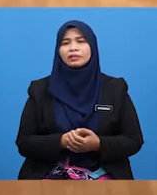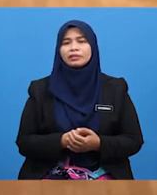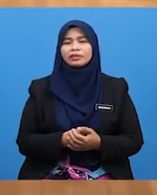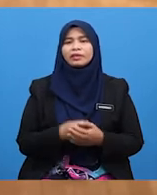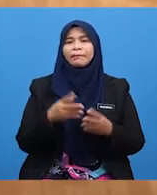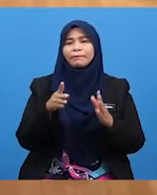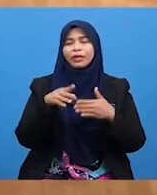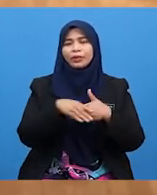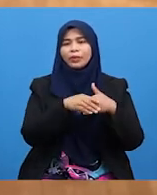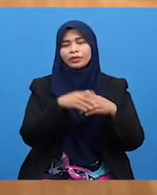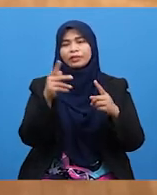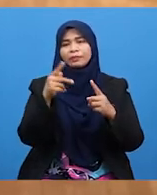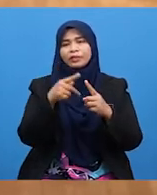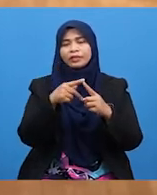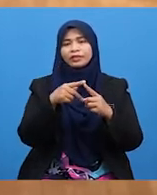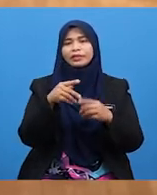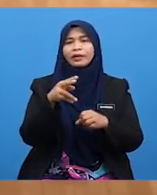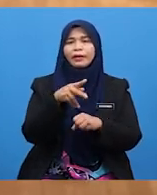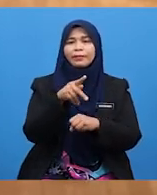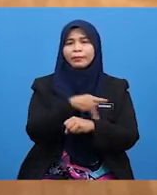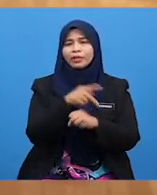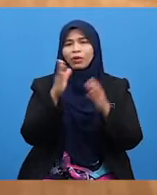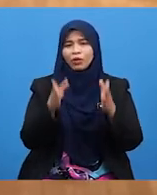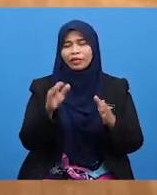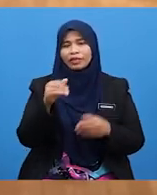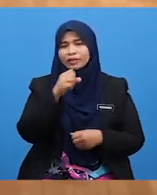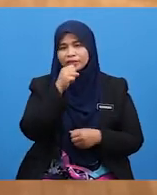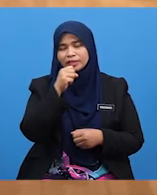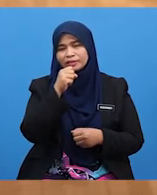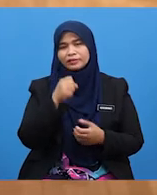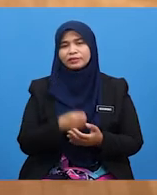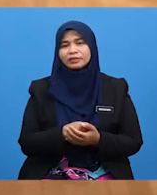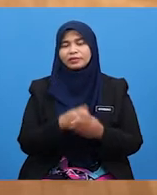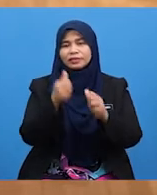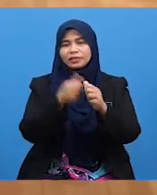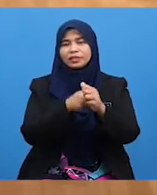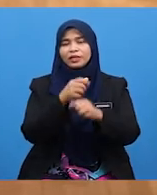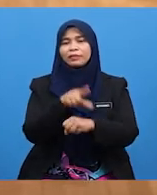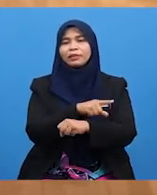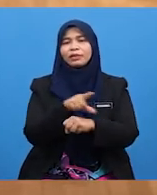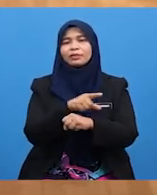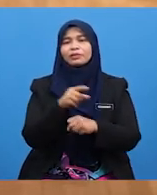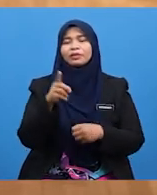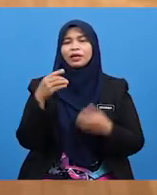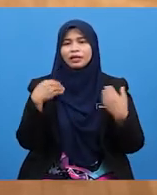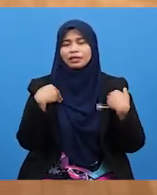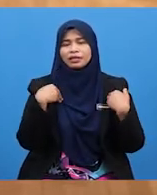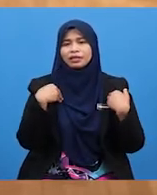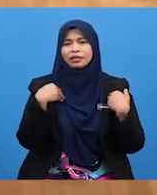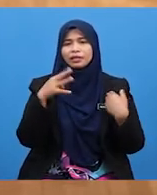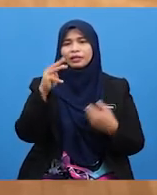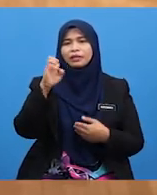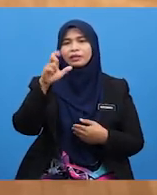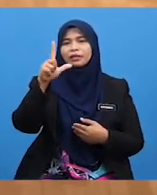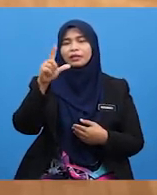panduan kepada penyanyi sebelum menyanyikannya. Jadi setiap lagu mempunyai melodi pengantar yang khusus dan mempunyai komposisi